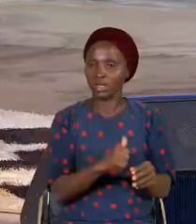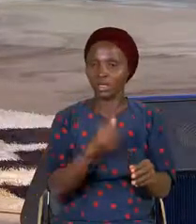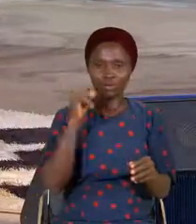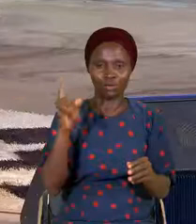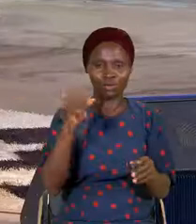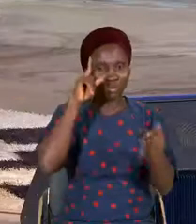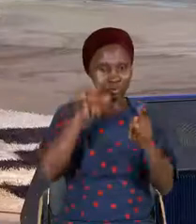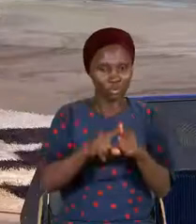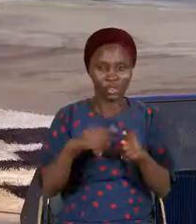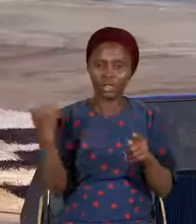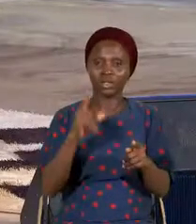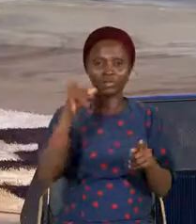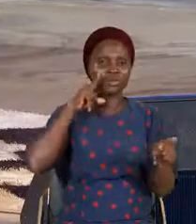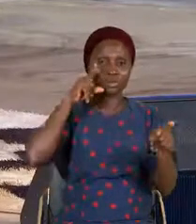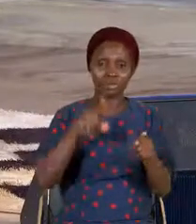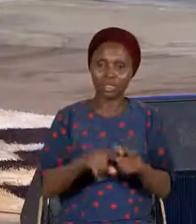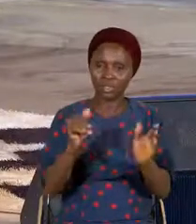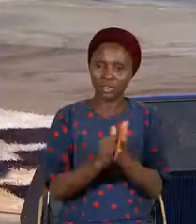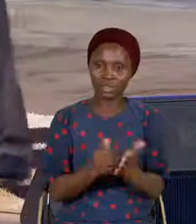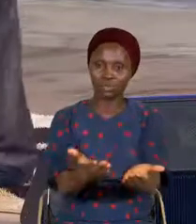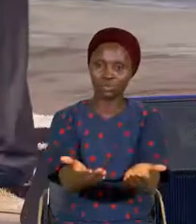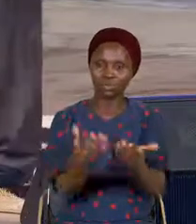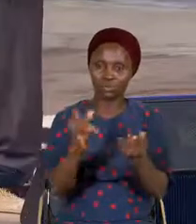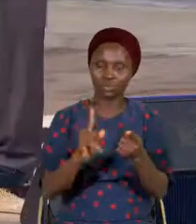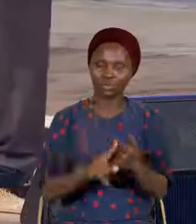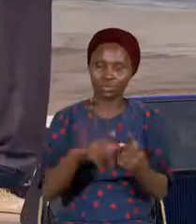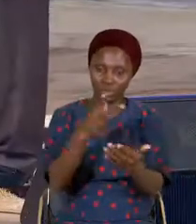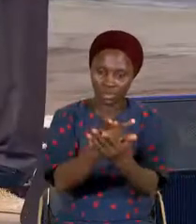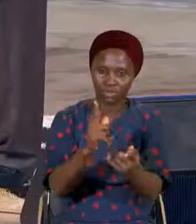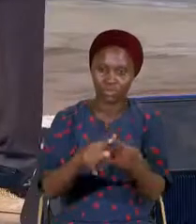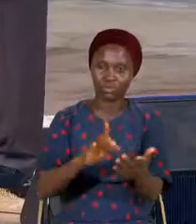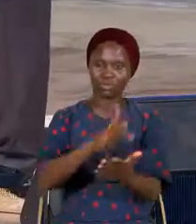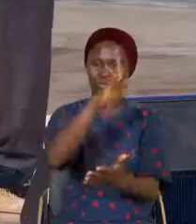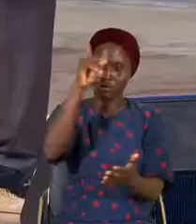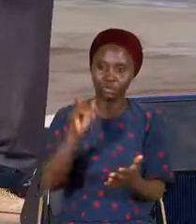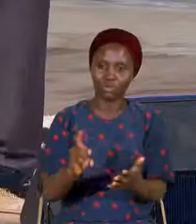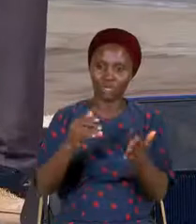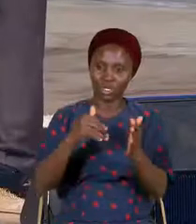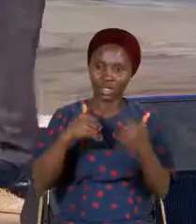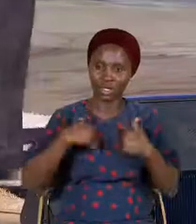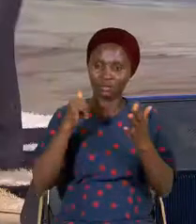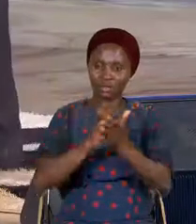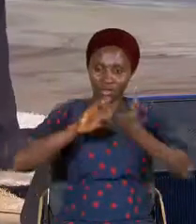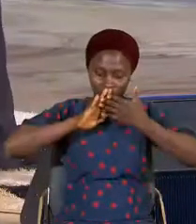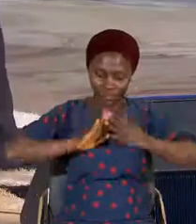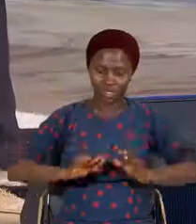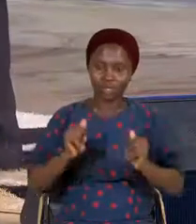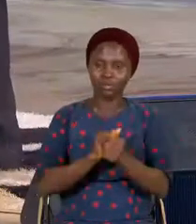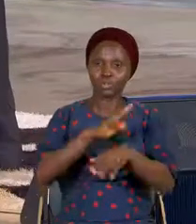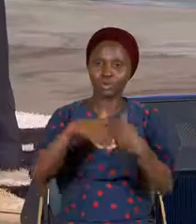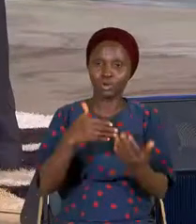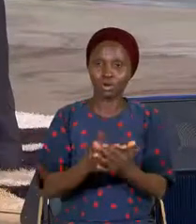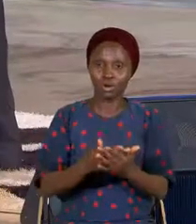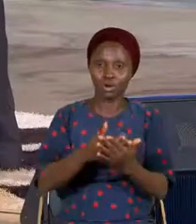n'importe qui, quiconque, personne, un homme, une femme qui veut aller à la gloire doit avoir cette paix avec